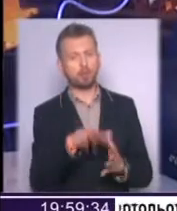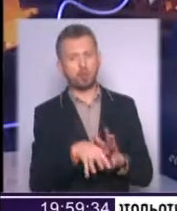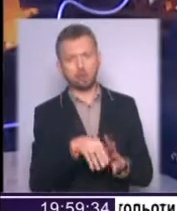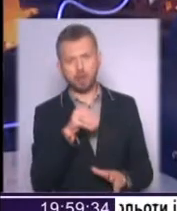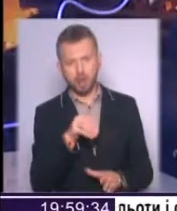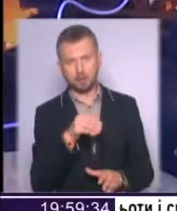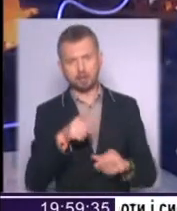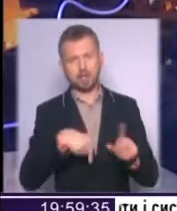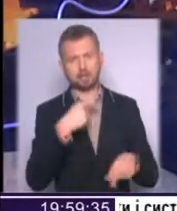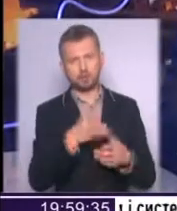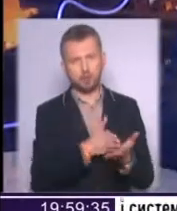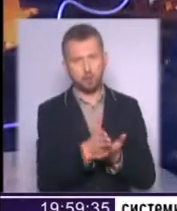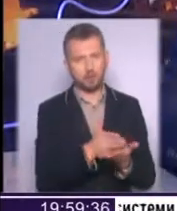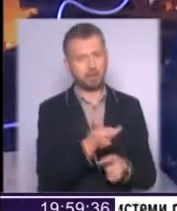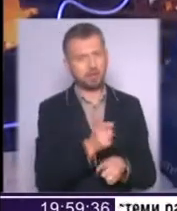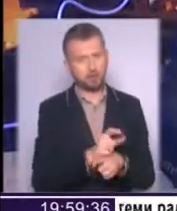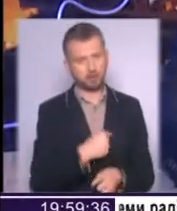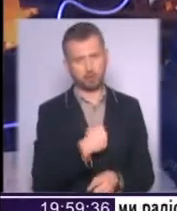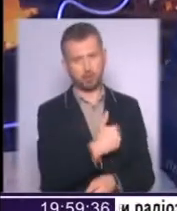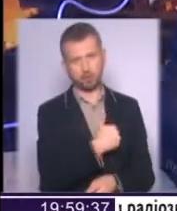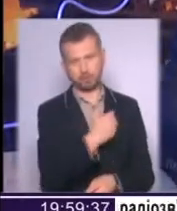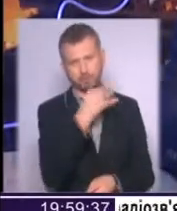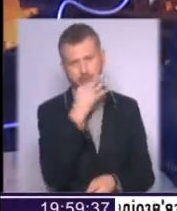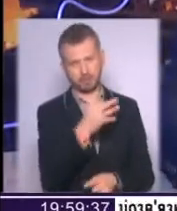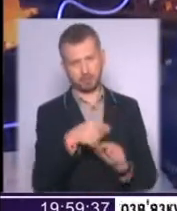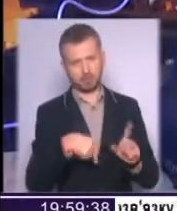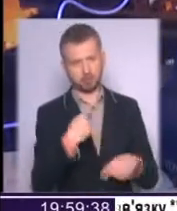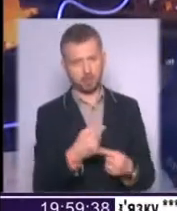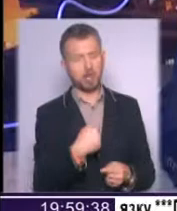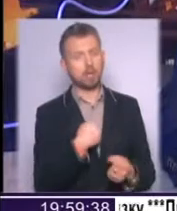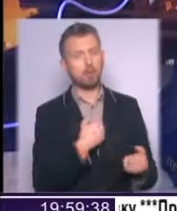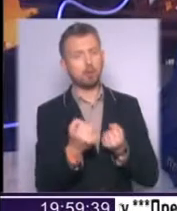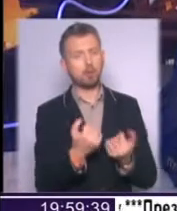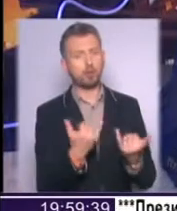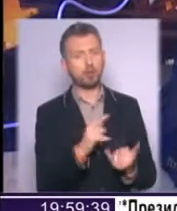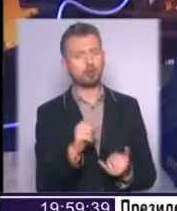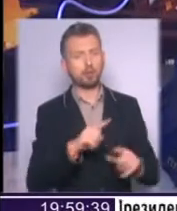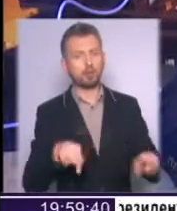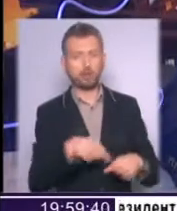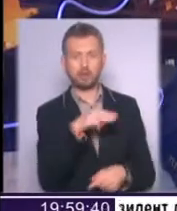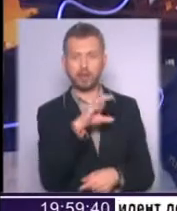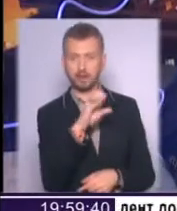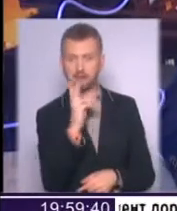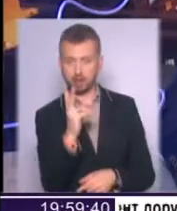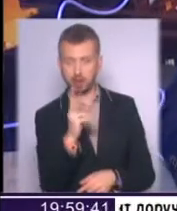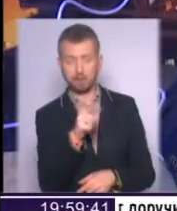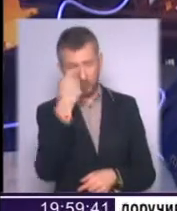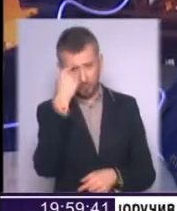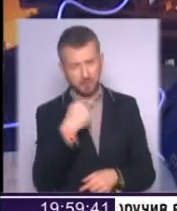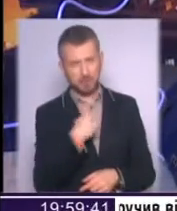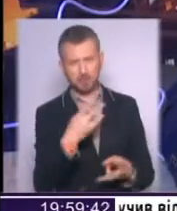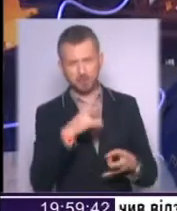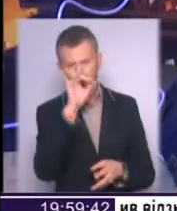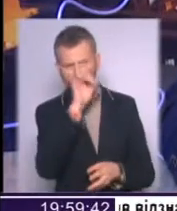якісь наступні посади більші, я хочу вам сказати наступне. От я борюся зараз за те, щоб створили ТСК. Ви думаєте, мені потрібна ця популярність і ця